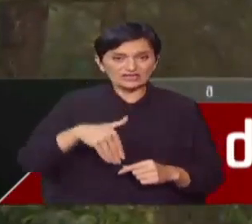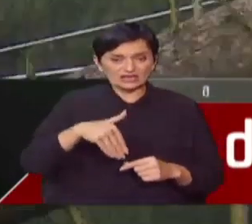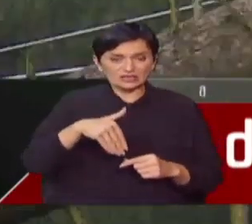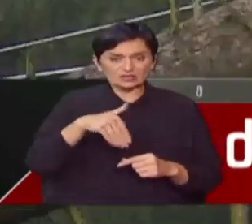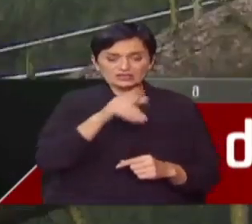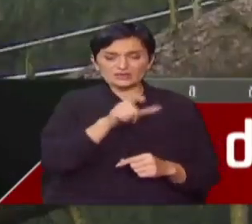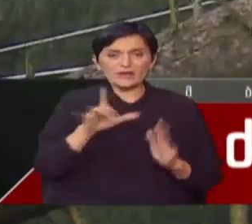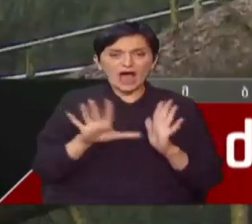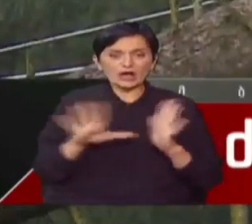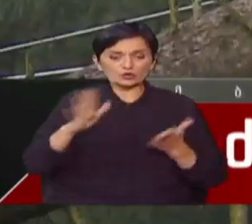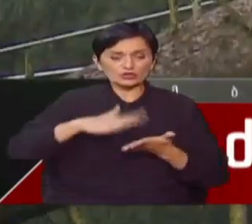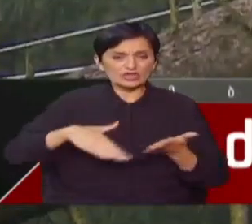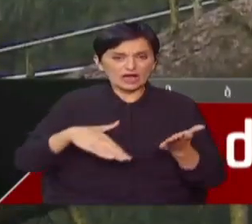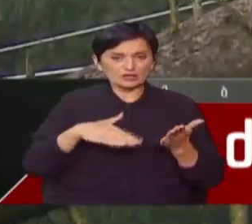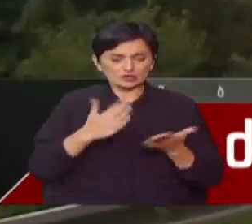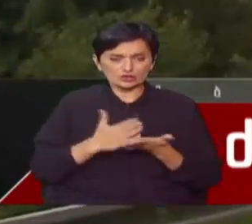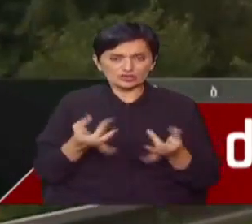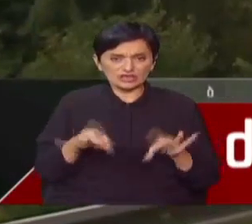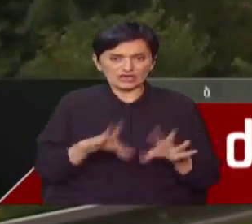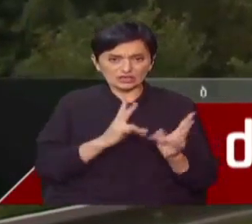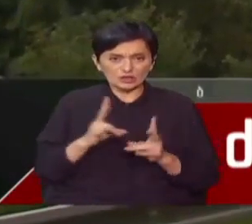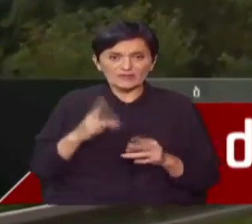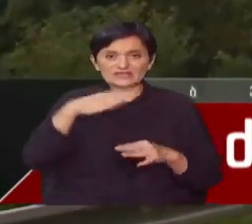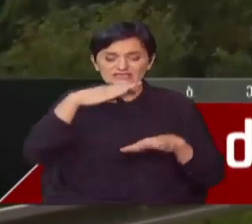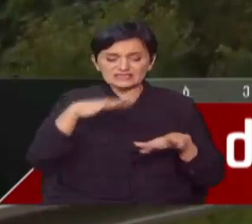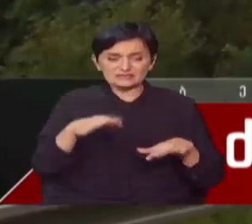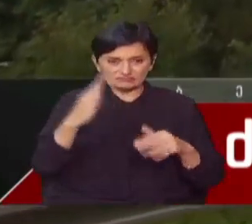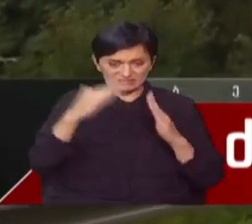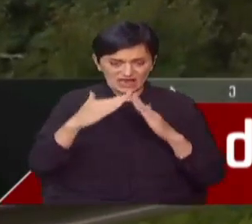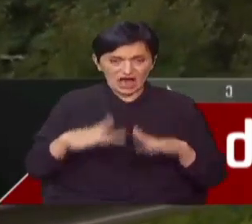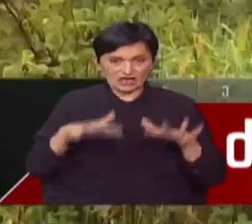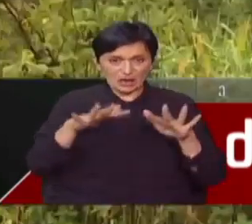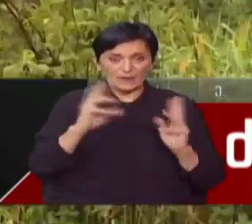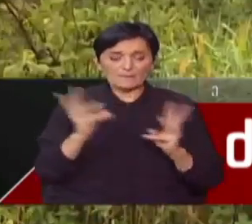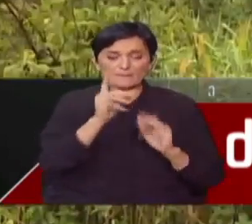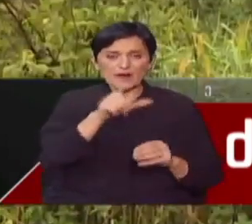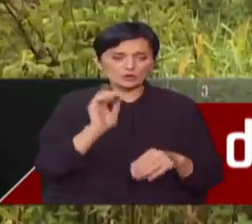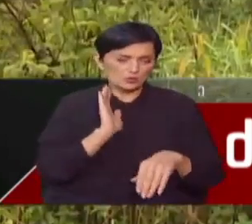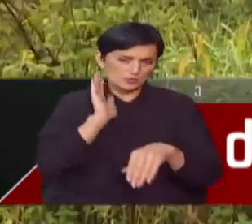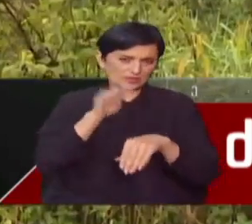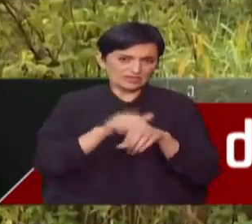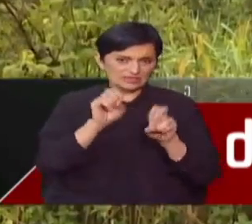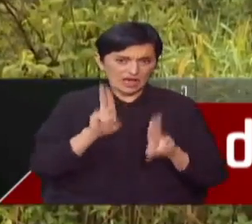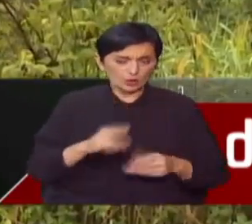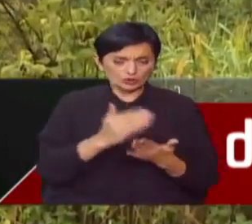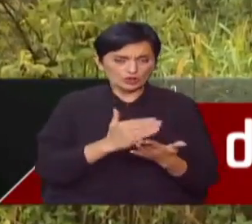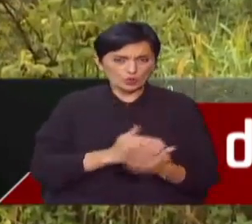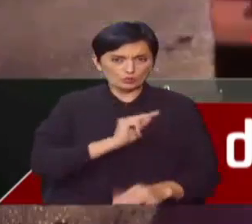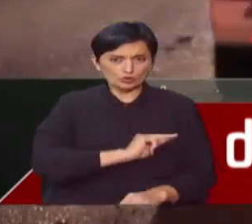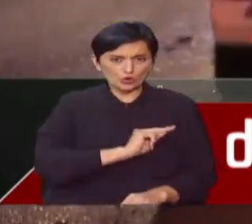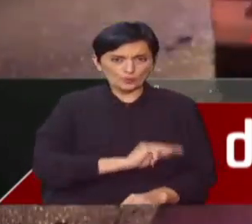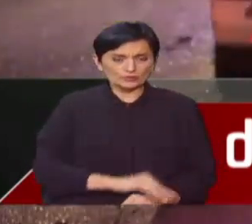ადამიანი ელექტროენერგიის გარეშეა დარჩენილი. დაიტბორა სახლები. მექანძრეები მთელი ღამის განმავლობაში საგანგებო რეჟიმში